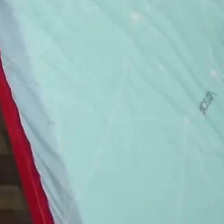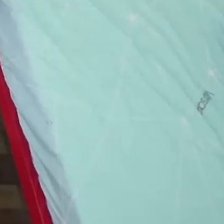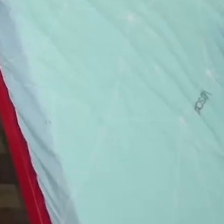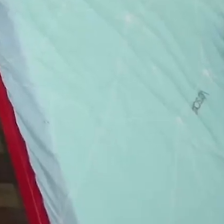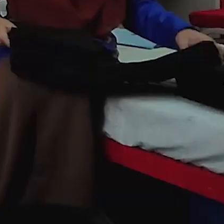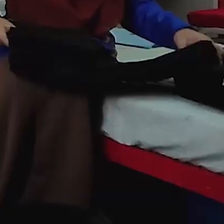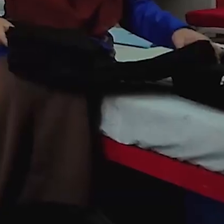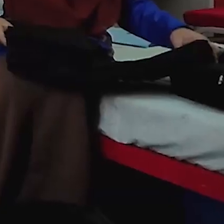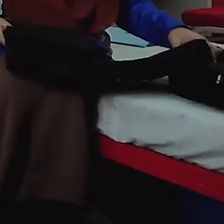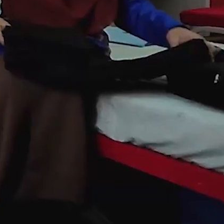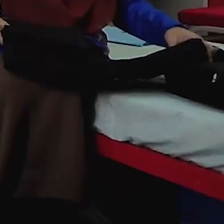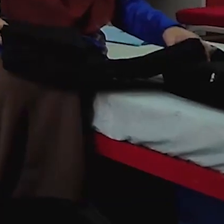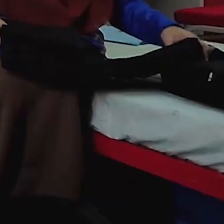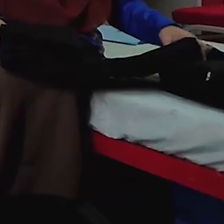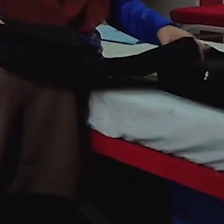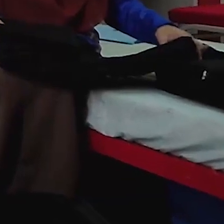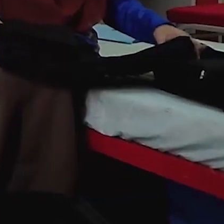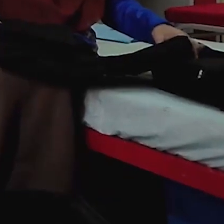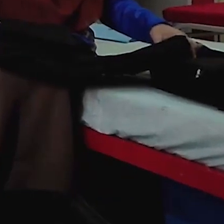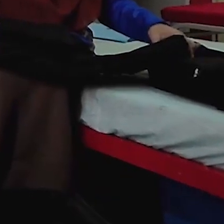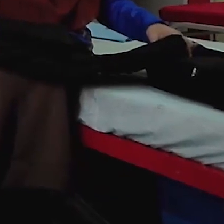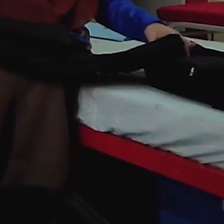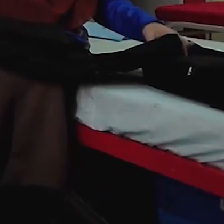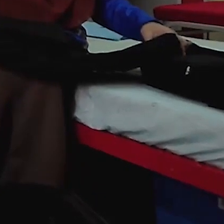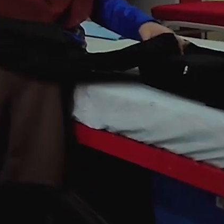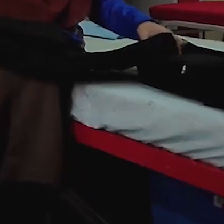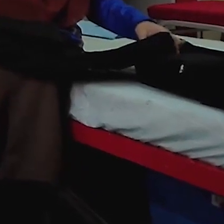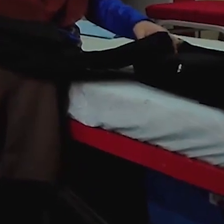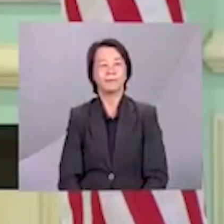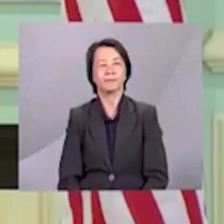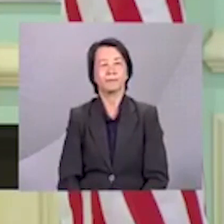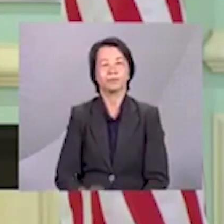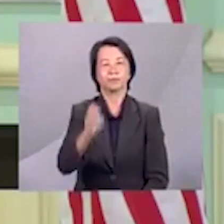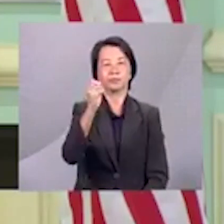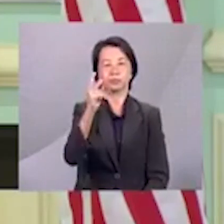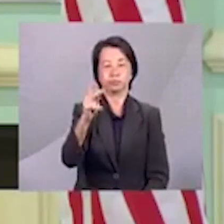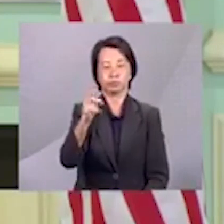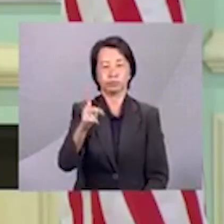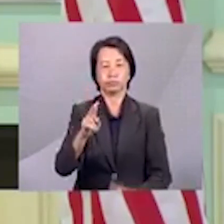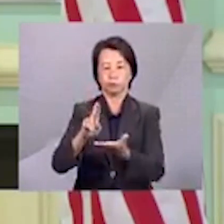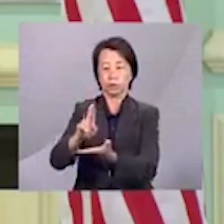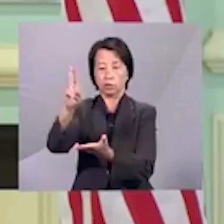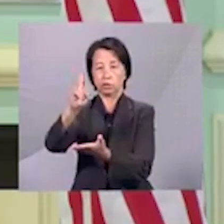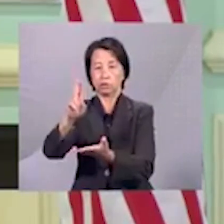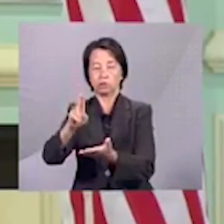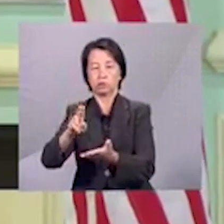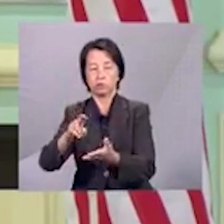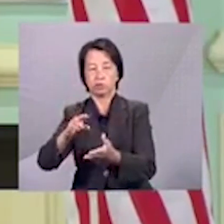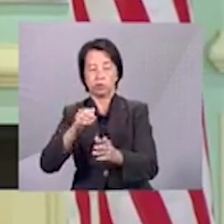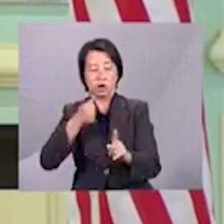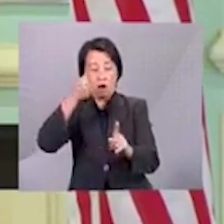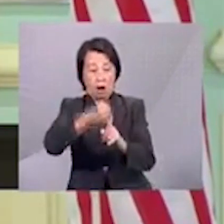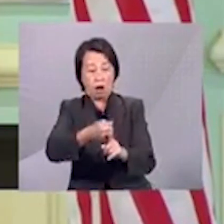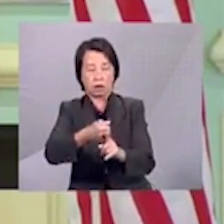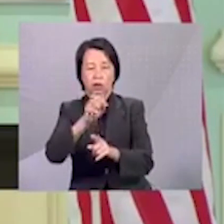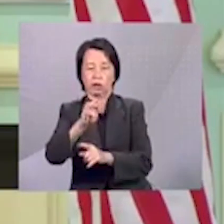kecemasan. Jadi mereka minta bantuan untuk selesaikan isu ini. Okey. Okey, universiti keluarkan arahan